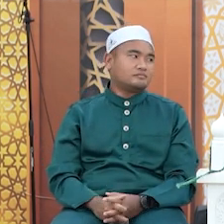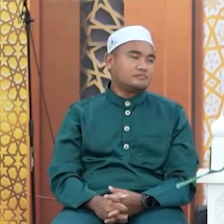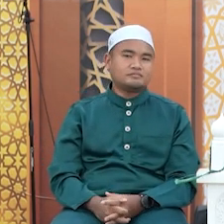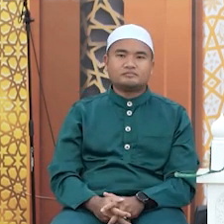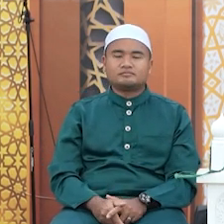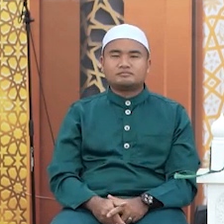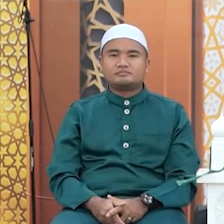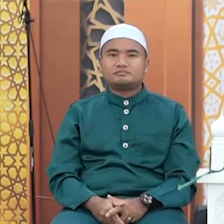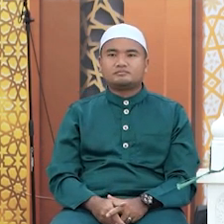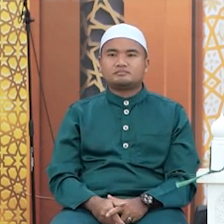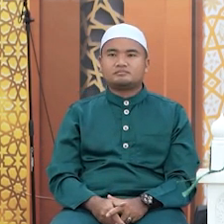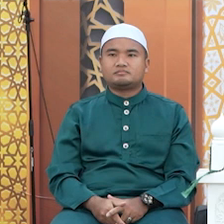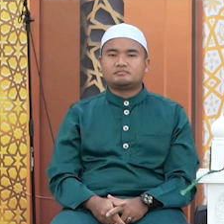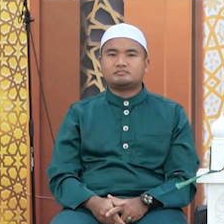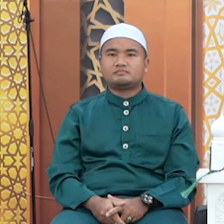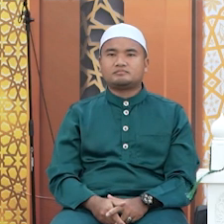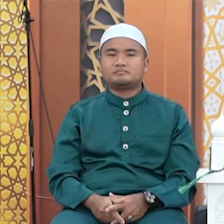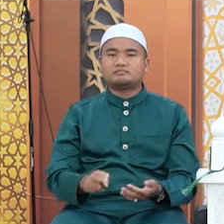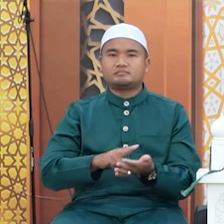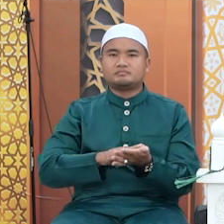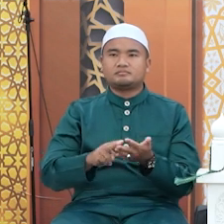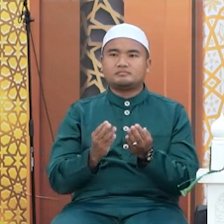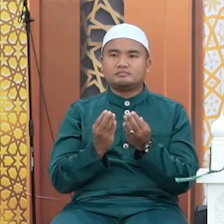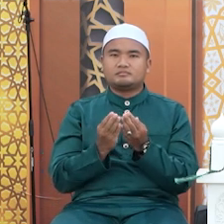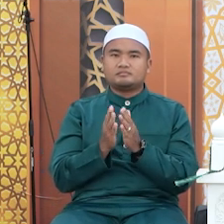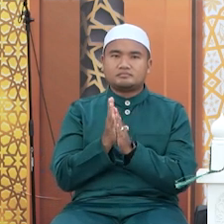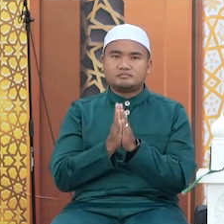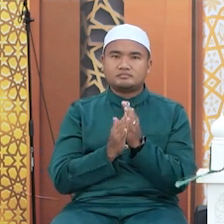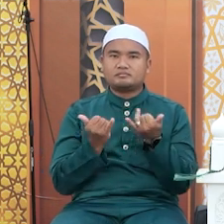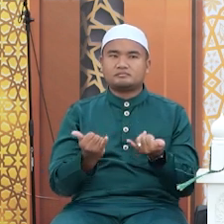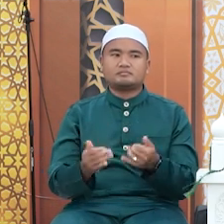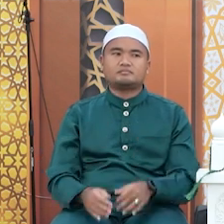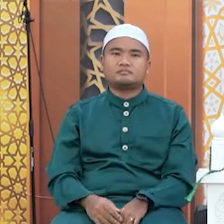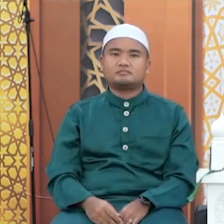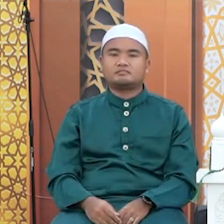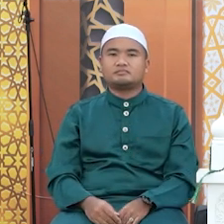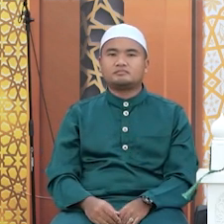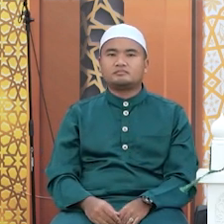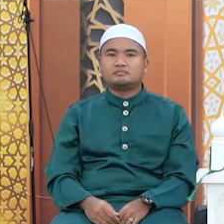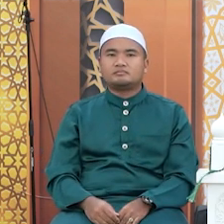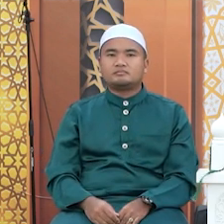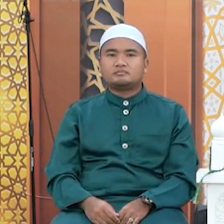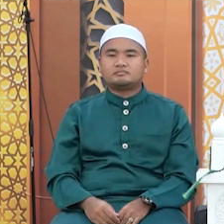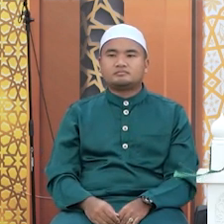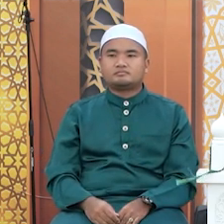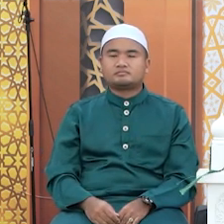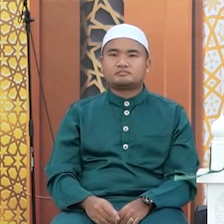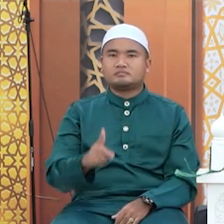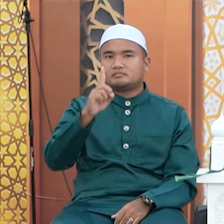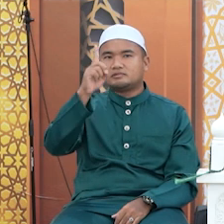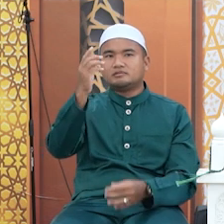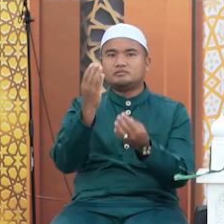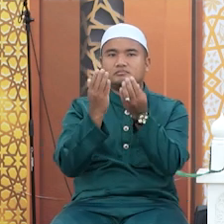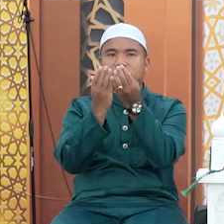Ahmaduka Rabbi kama 'allamtana an nahmad. Wa usalli wa usallimu ala khairi